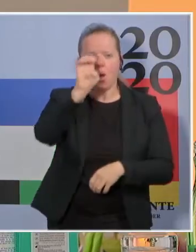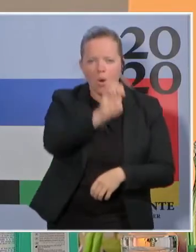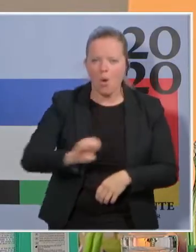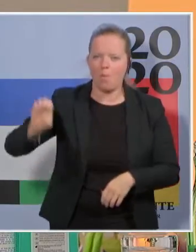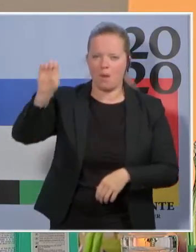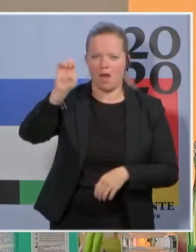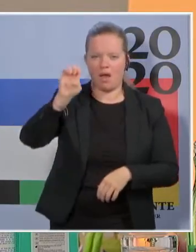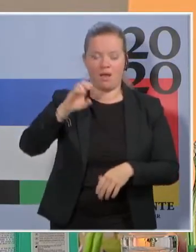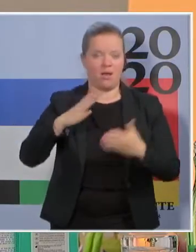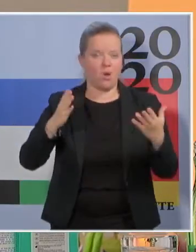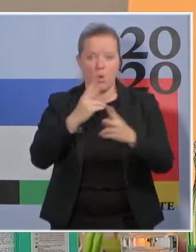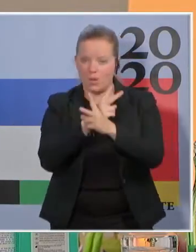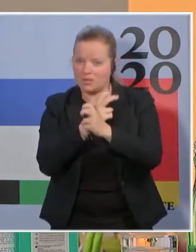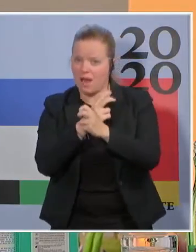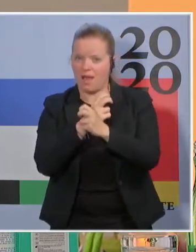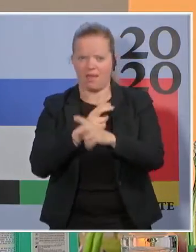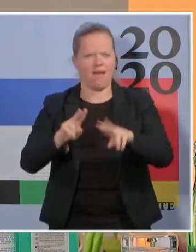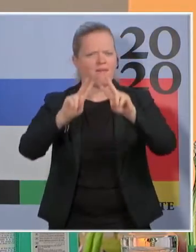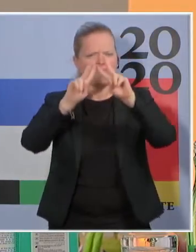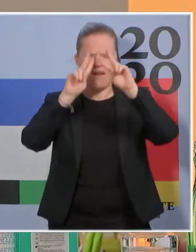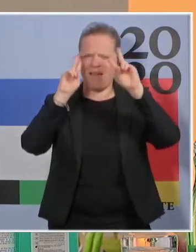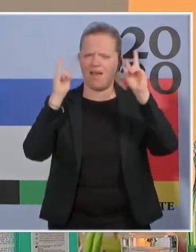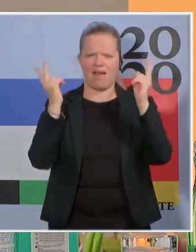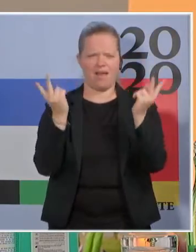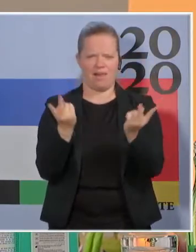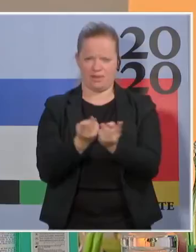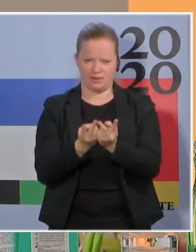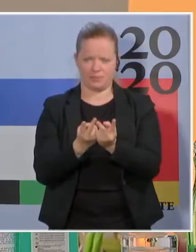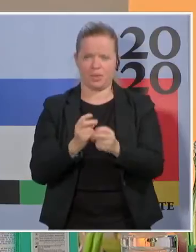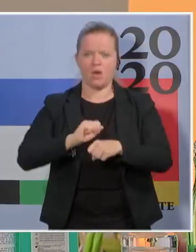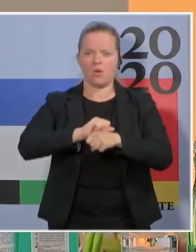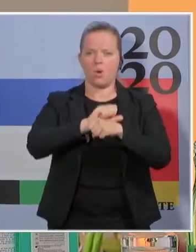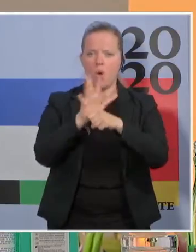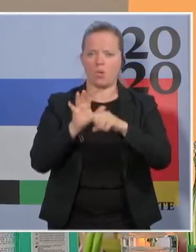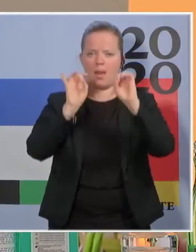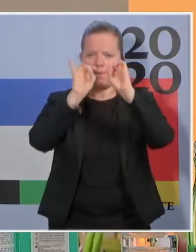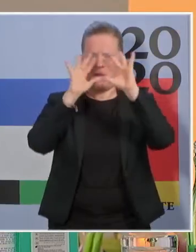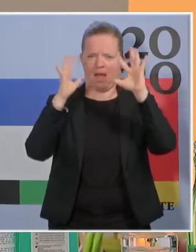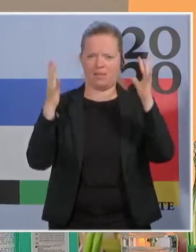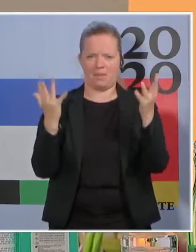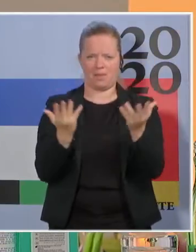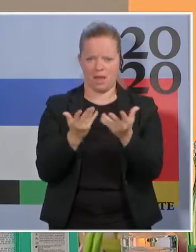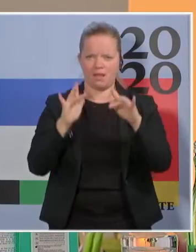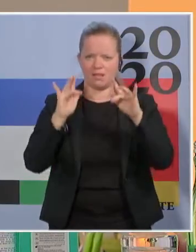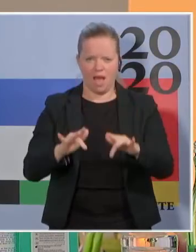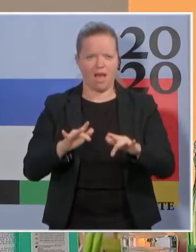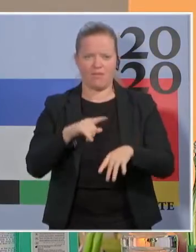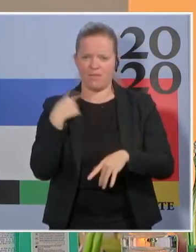Österreich, weltweit. Die Corona-Pandemie hat unser aller Leben fest im